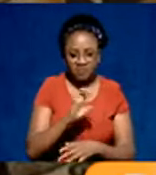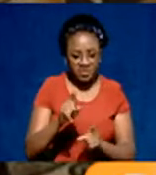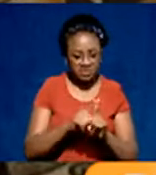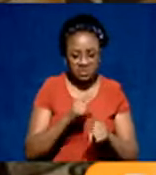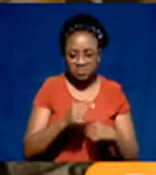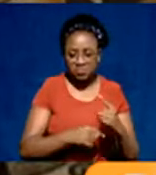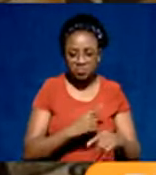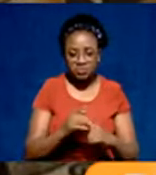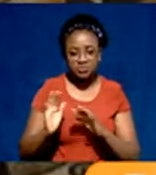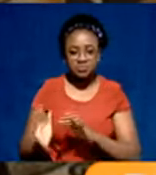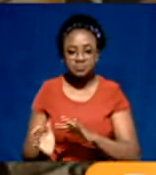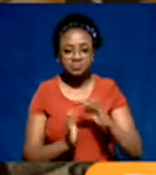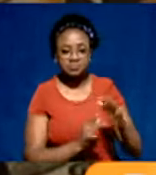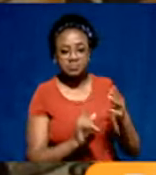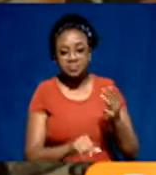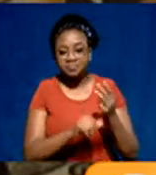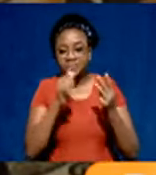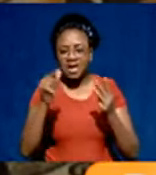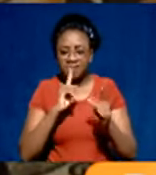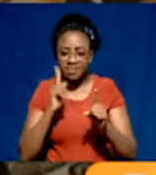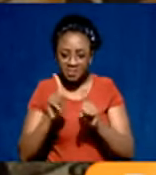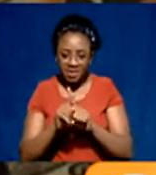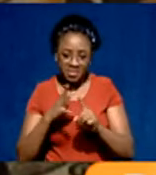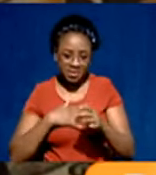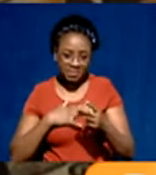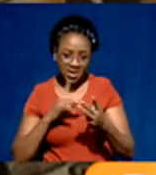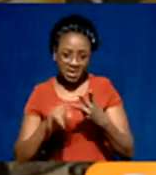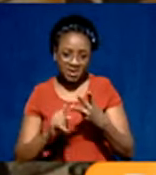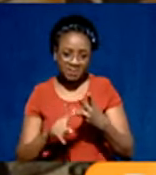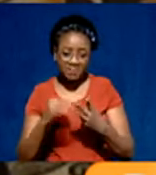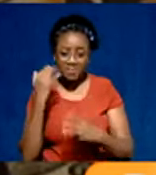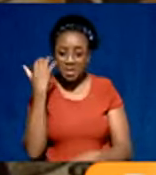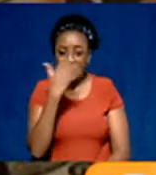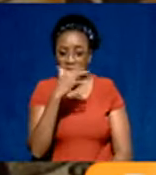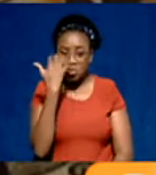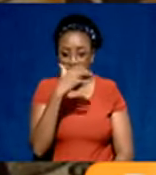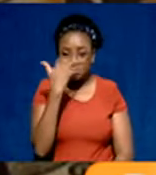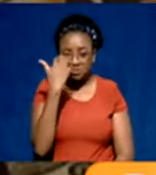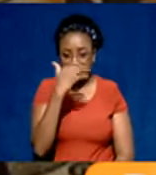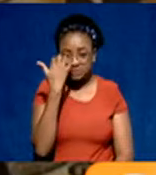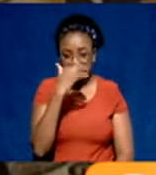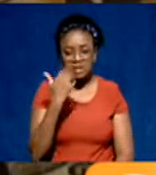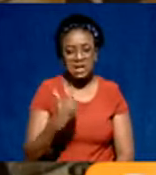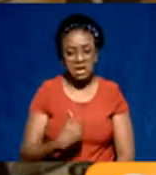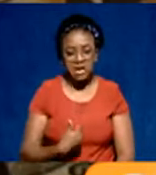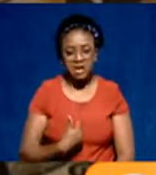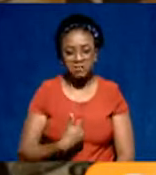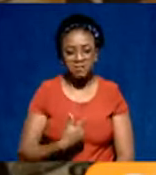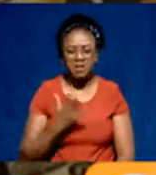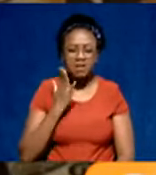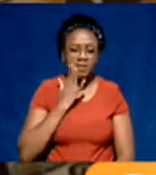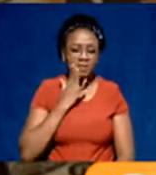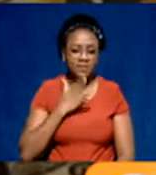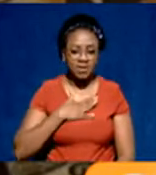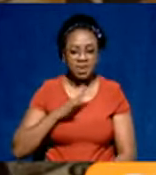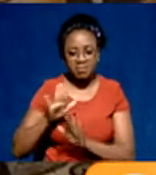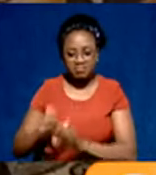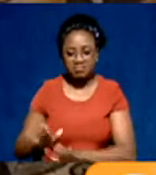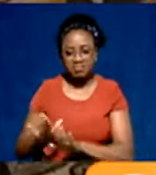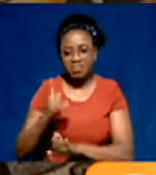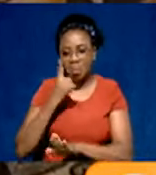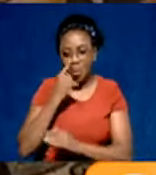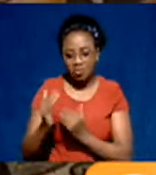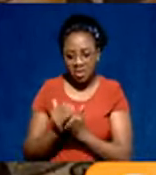kujikimu. Ndugu yangu yeye mwingine his autism, na mama ndiye anayekaa na yeye, kwa